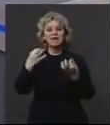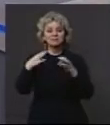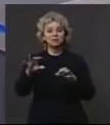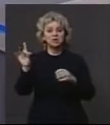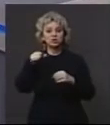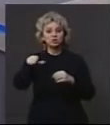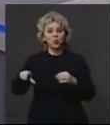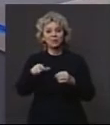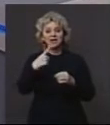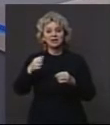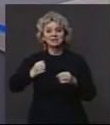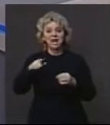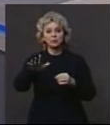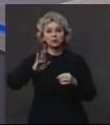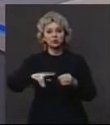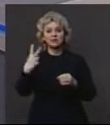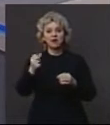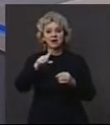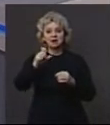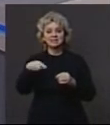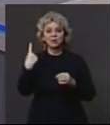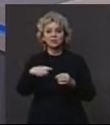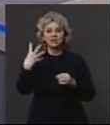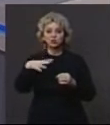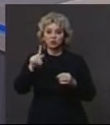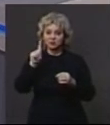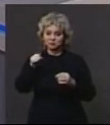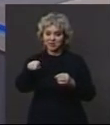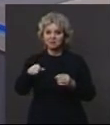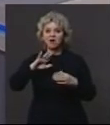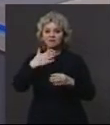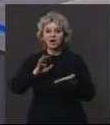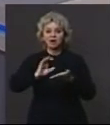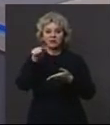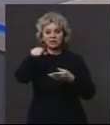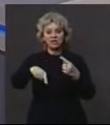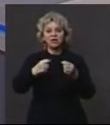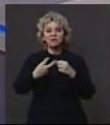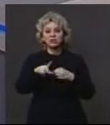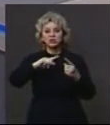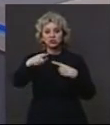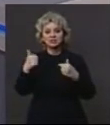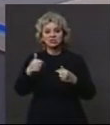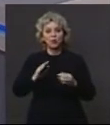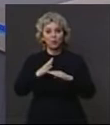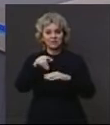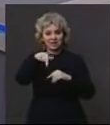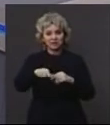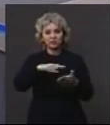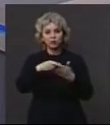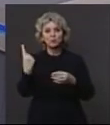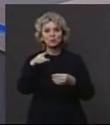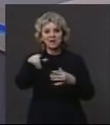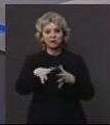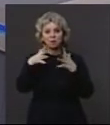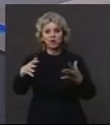Освобождать Ростов-на-Дону Красной армии пришлось дважды. Первый раз в 41-м. Врага выбили уже через неделю после его вхождения в город. И это была